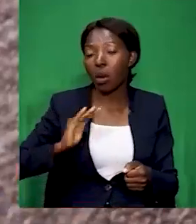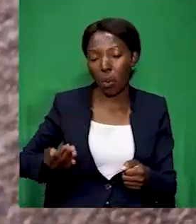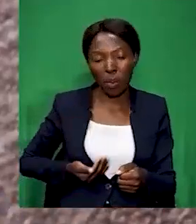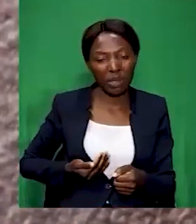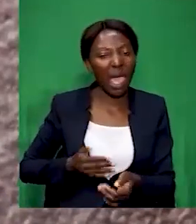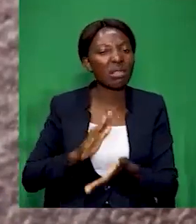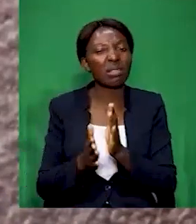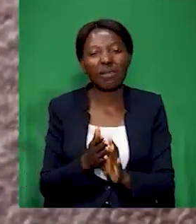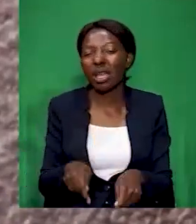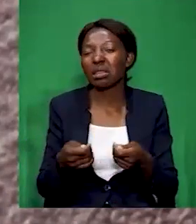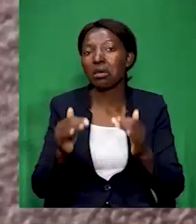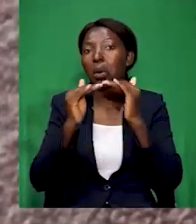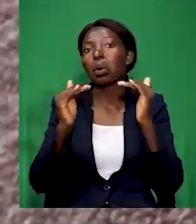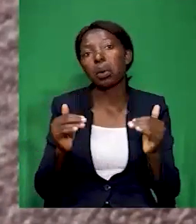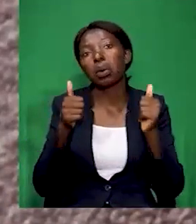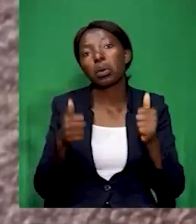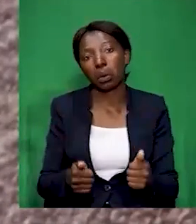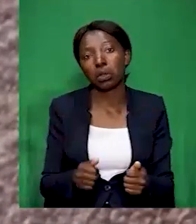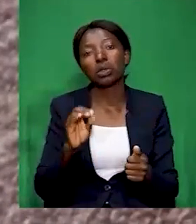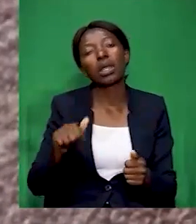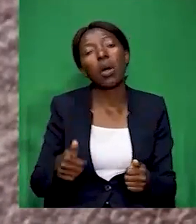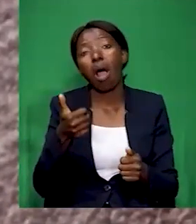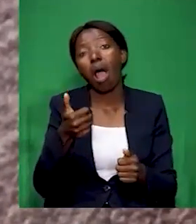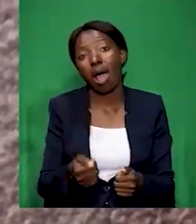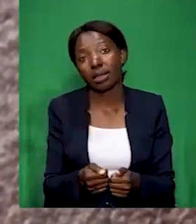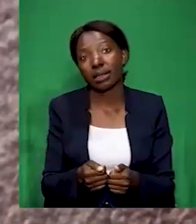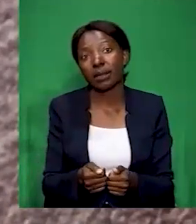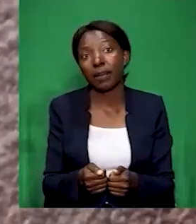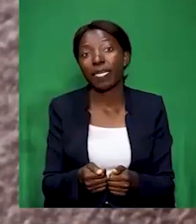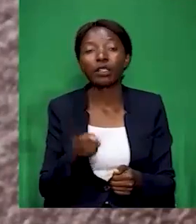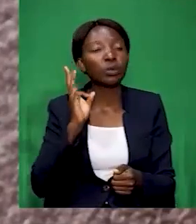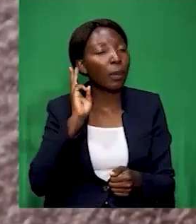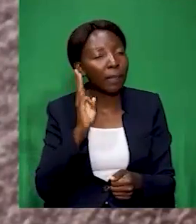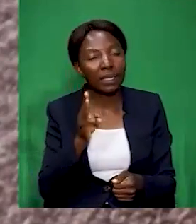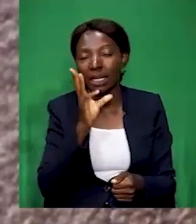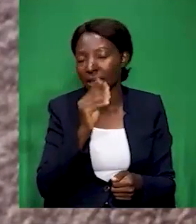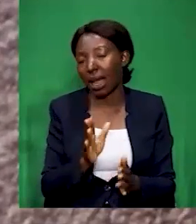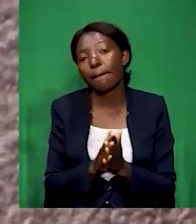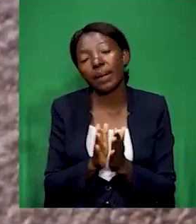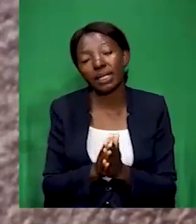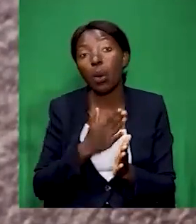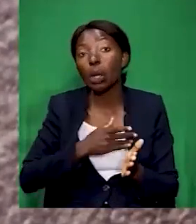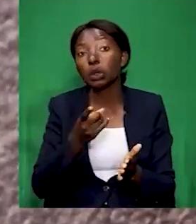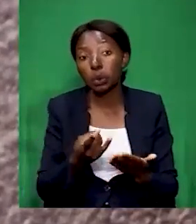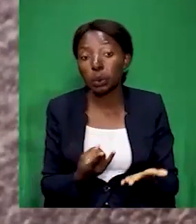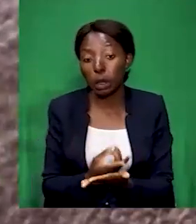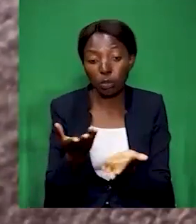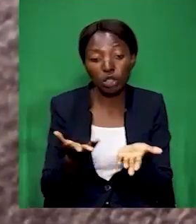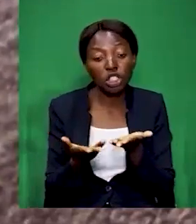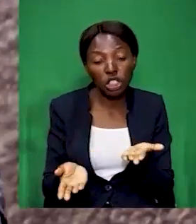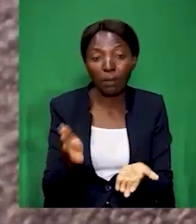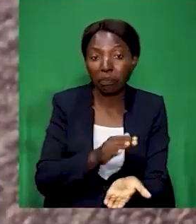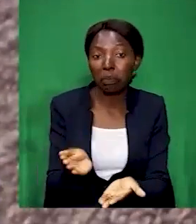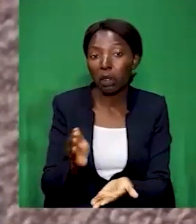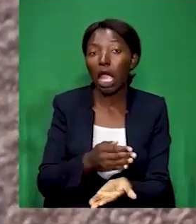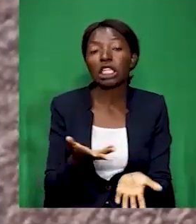dzisiri kubatwa zvakanaka. Saka taikumbira kuti vana ndoona vanhu vachienda kunana Peter tangati kumbira kuti muti batsireo panyayai nekuti